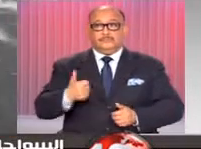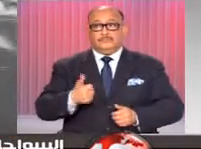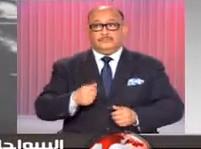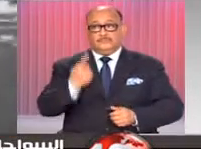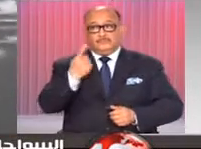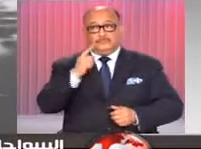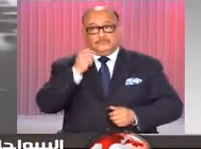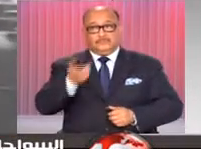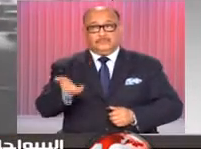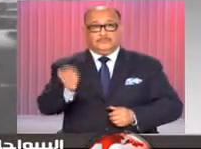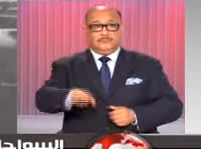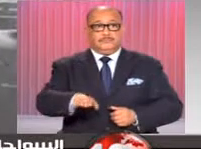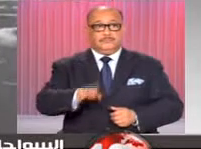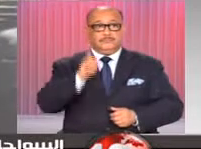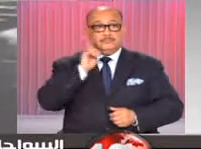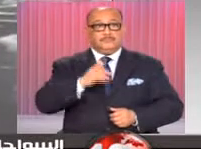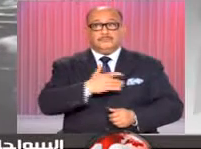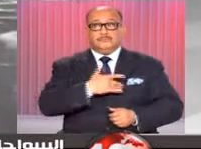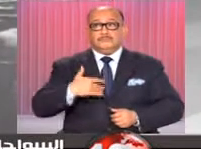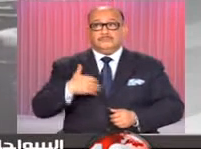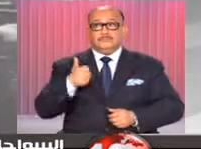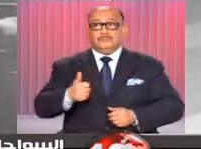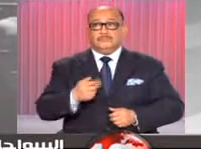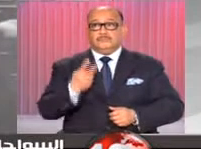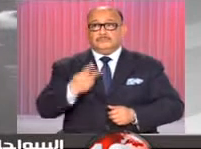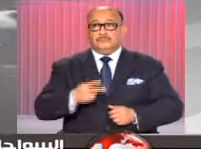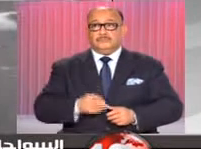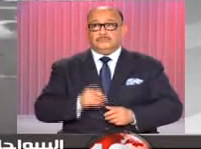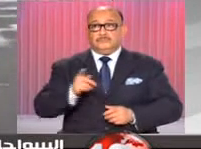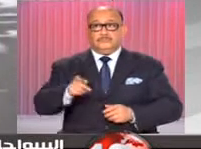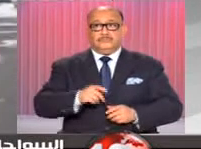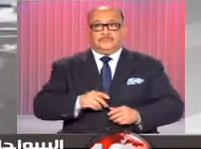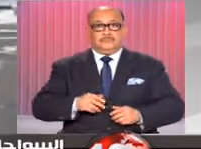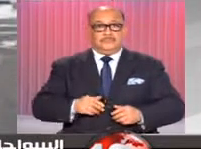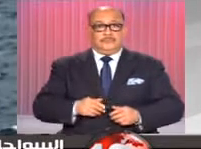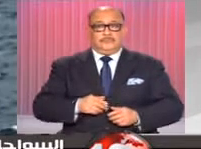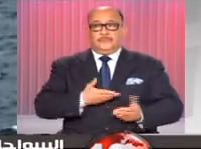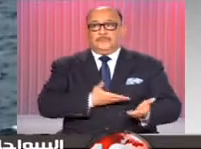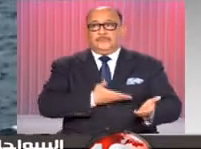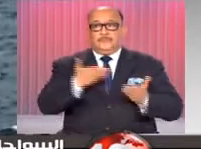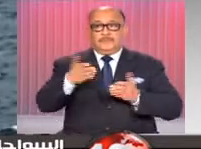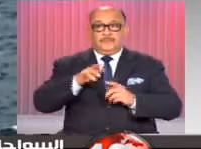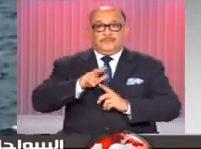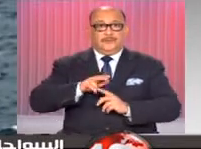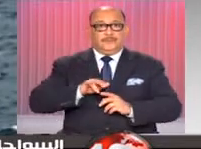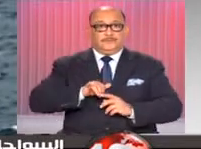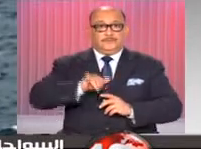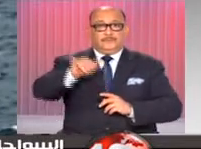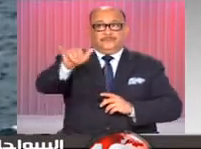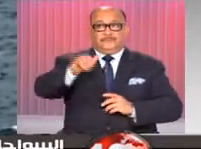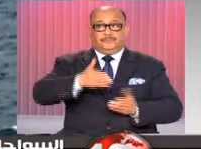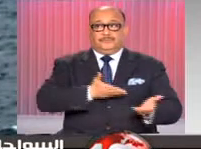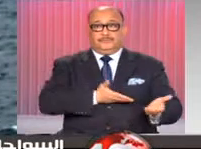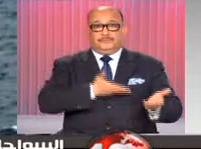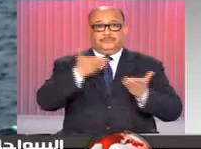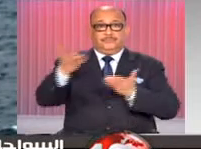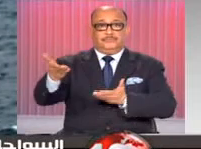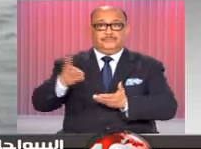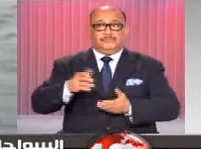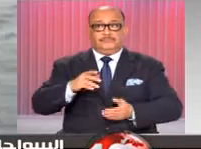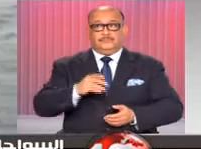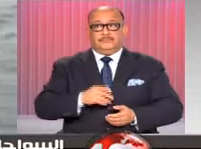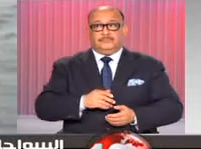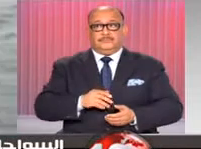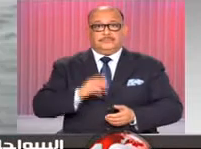6 إلى 7 أشخاص كحد أقصى في كل مرة. هذا وقد عثر عناصر منخفر السواحل الإيطاليين على راكب يوناني